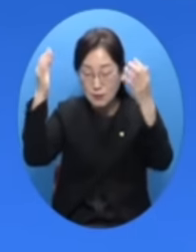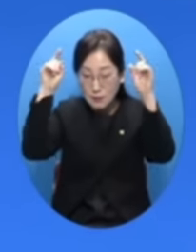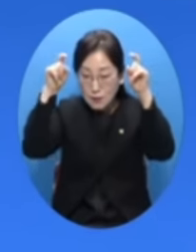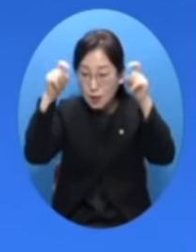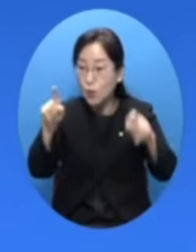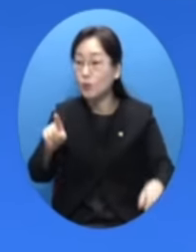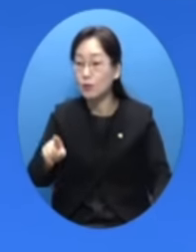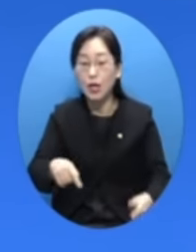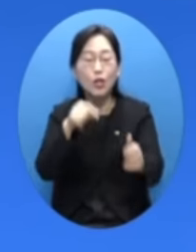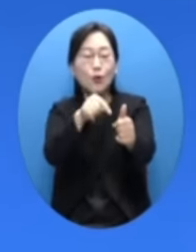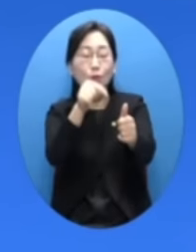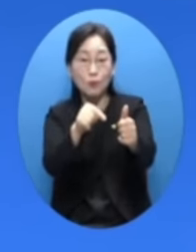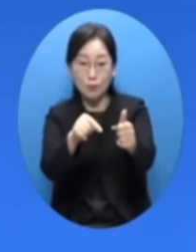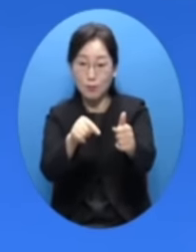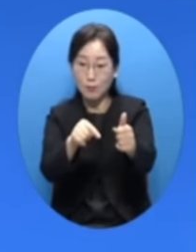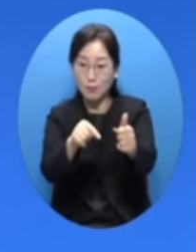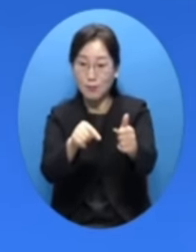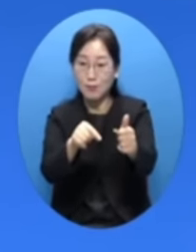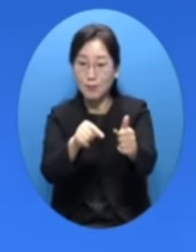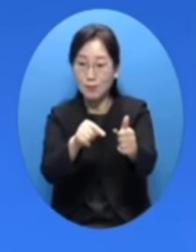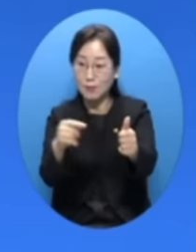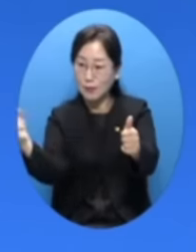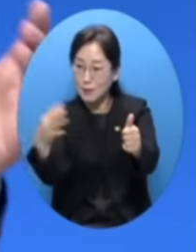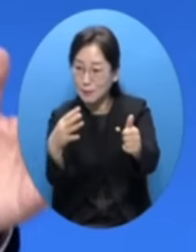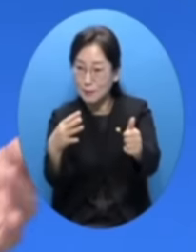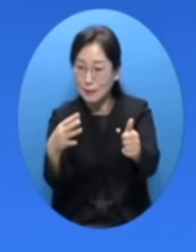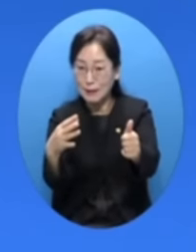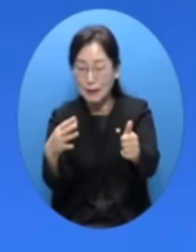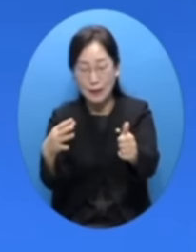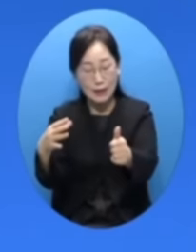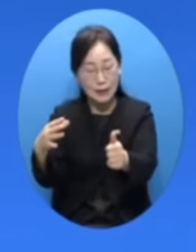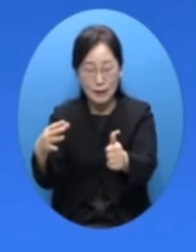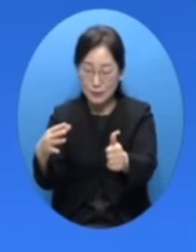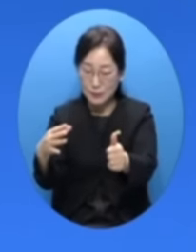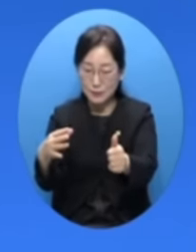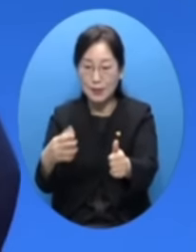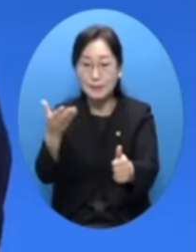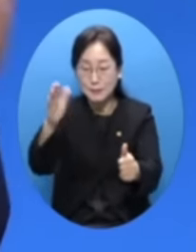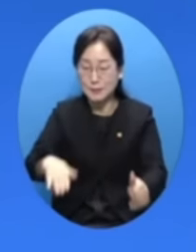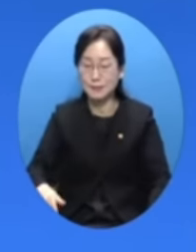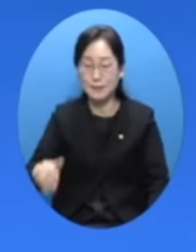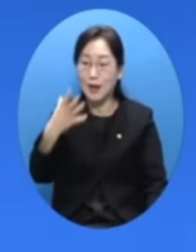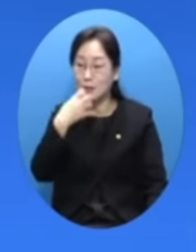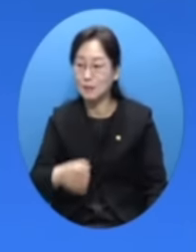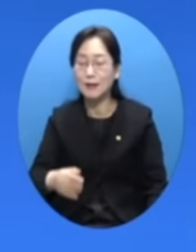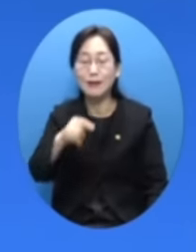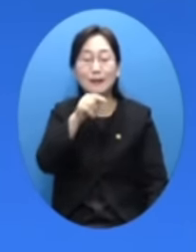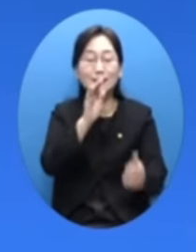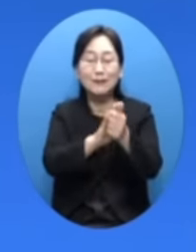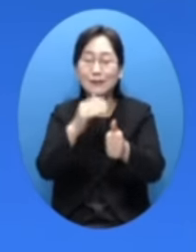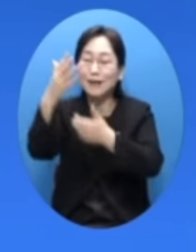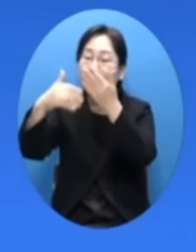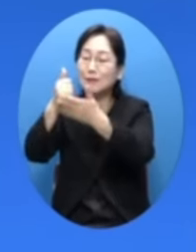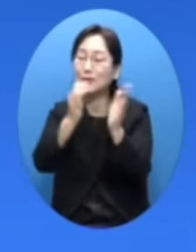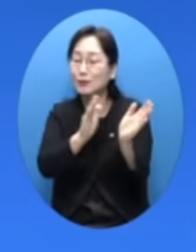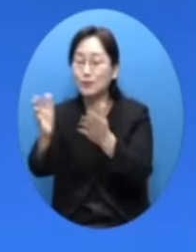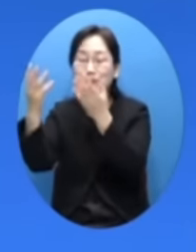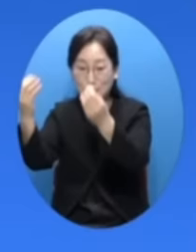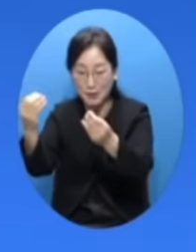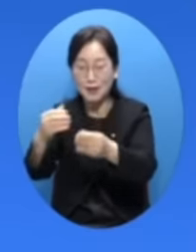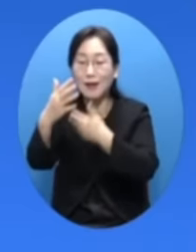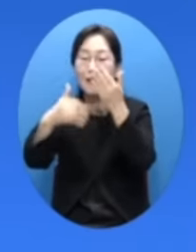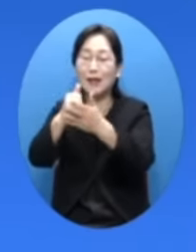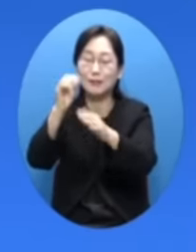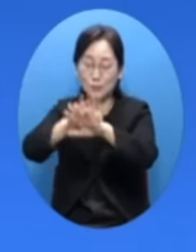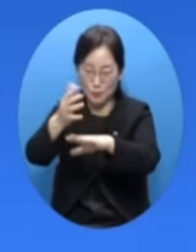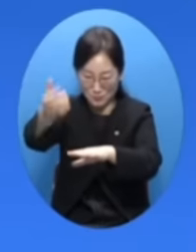바칠 제물이다. 그렇게 답을 할 수밖에 없는 상황 속에서 아브라함은 말합니다. 하나님이 준비하실 것이다. 하나님이